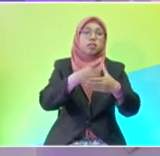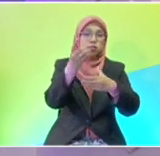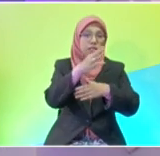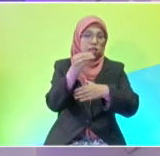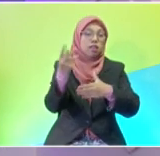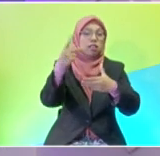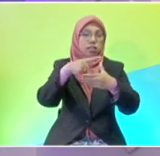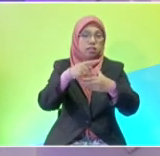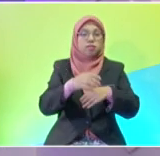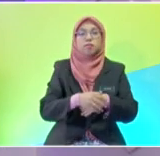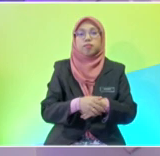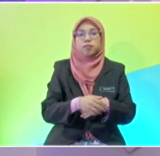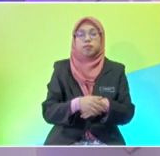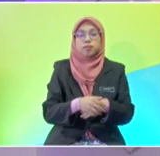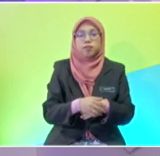jawaban